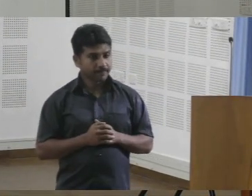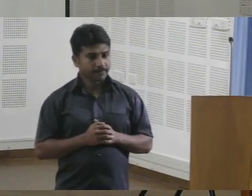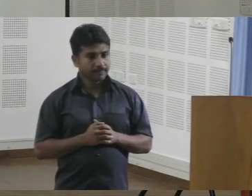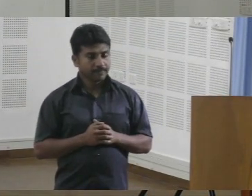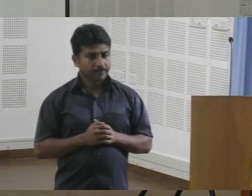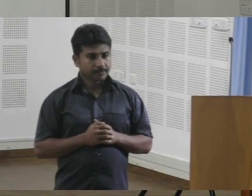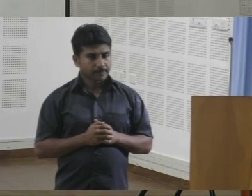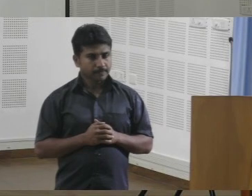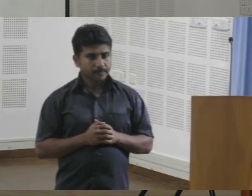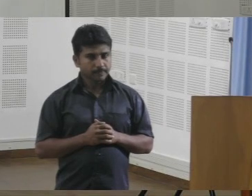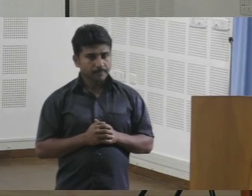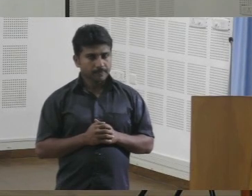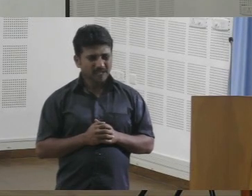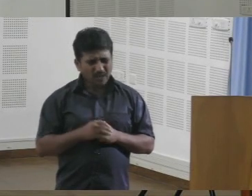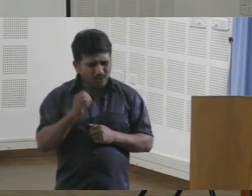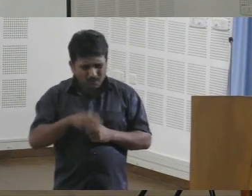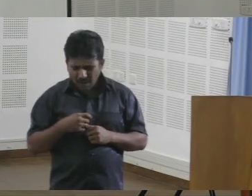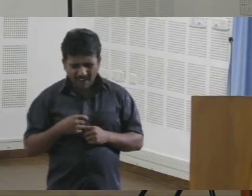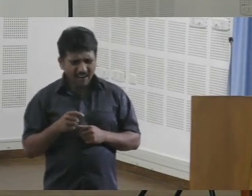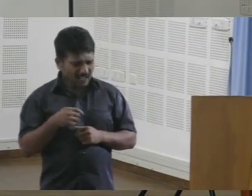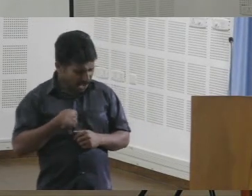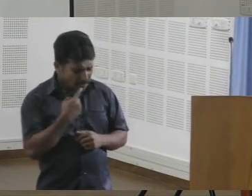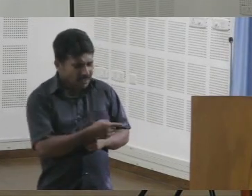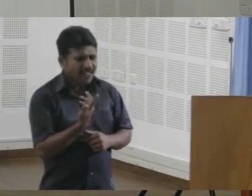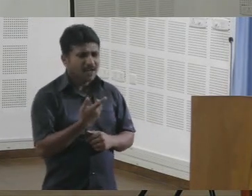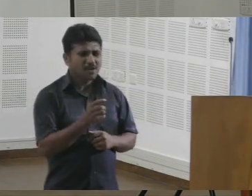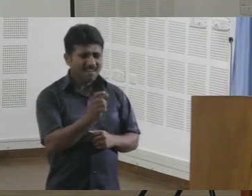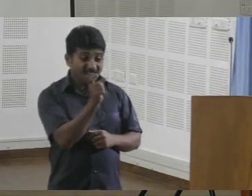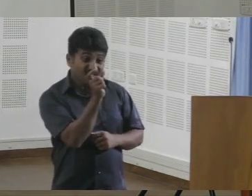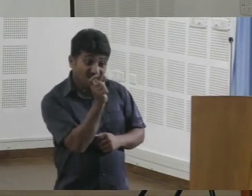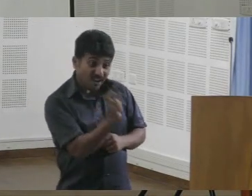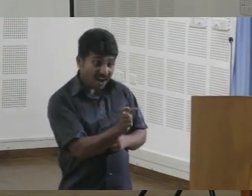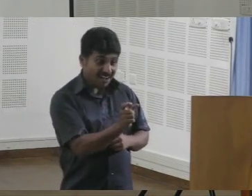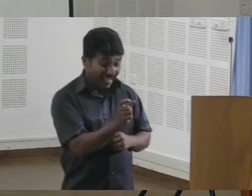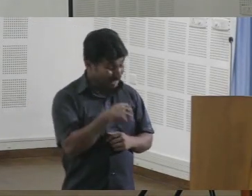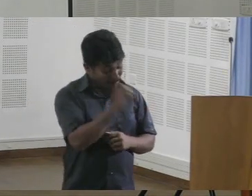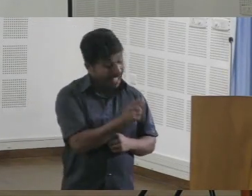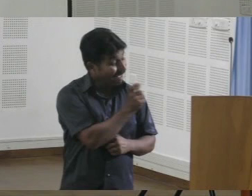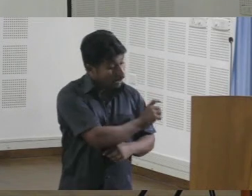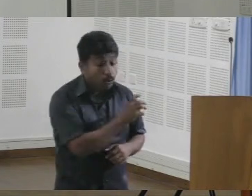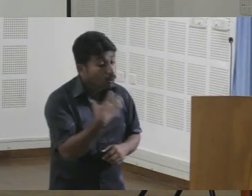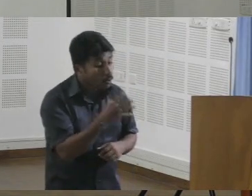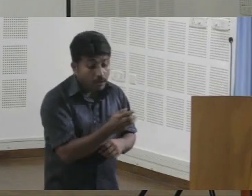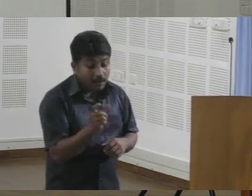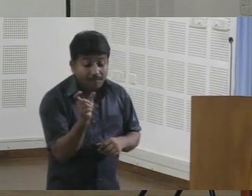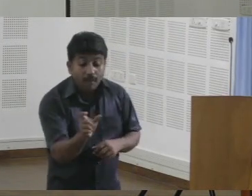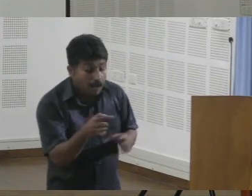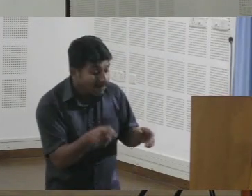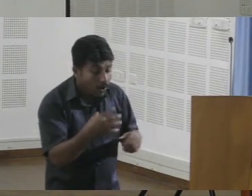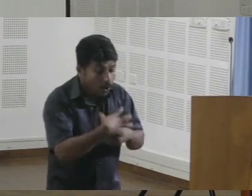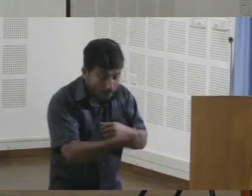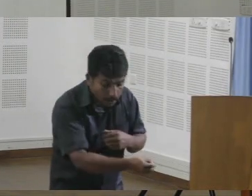ഞാൻ വെറുതെ ഇങ്ങനെ എന്തെങ്കിലും വേർഡ്സ് കോപ്പി ചെയ്യാനല്ല പറഞ്ഞേ, ഞാൻ പ്രോപ്പർ വർക്ക്ഷീറ്റ്സ് ഉണ്ടാക്കി പിക്ചേഴ്സുള്ള. ആ